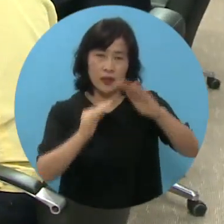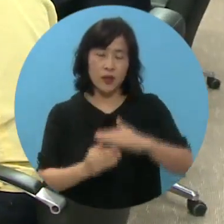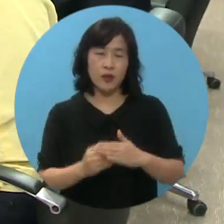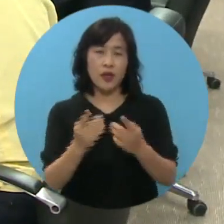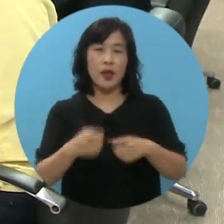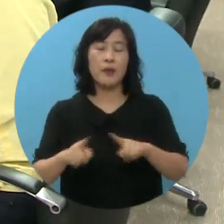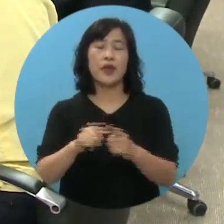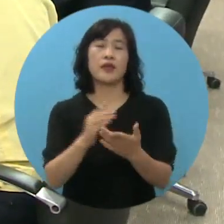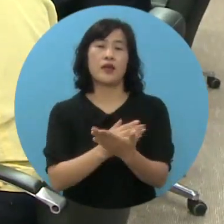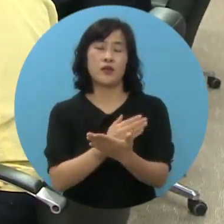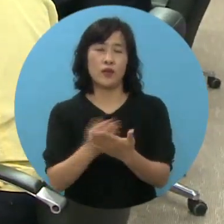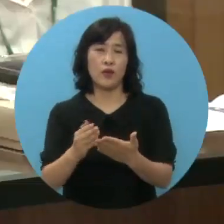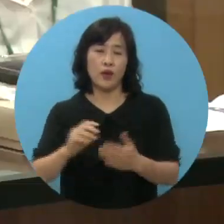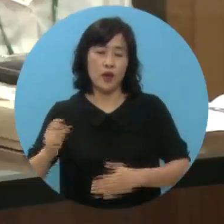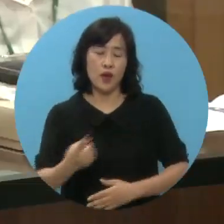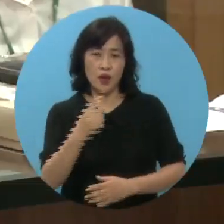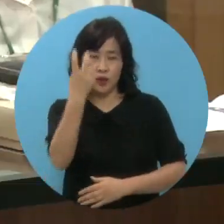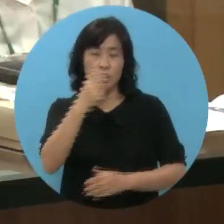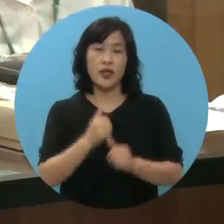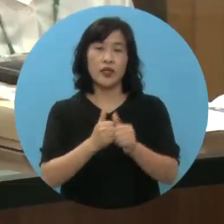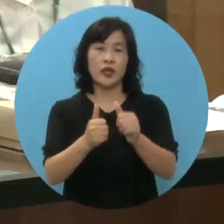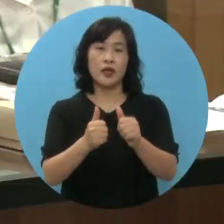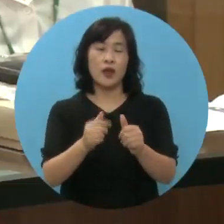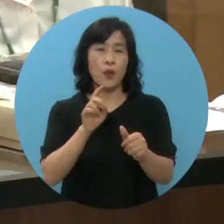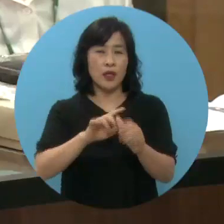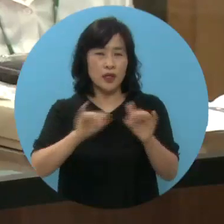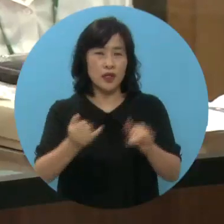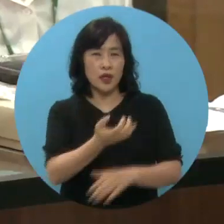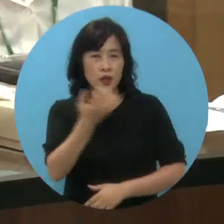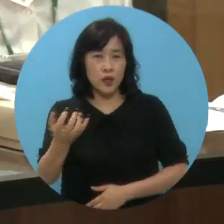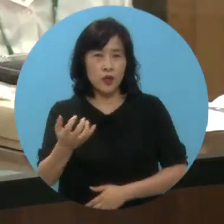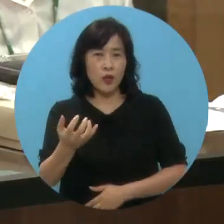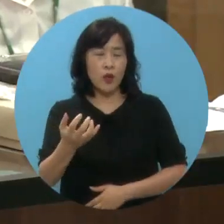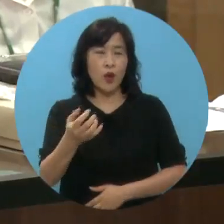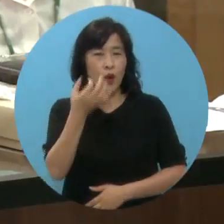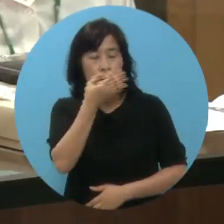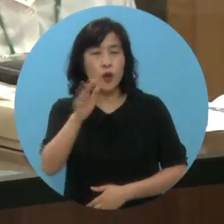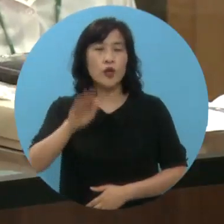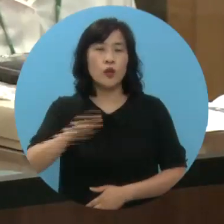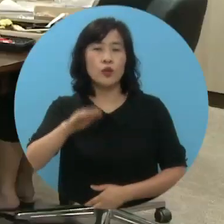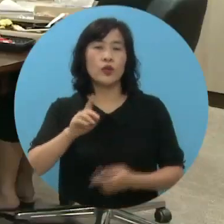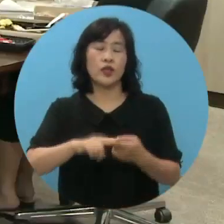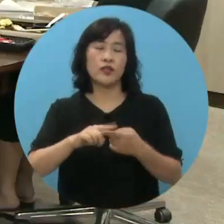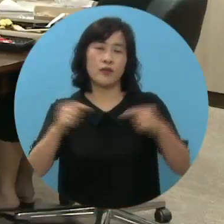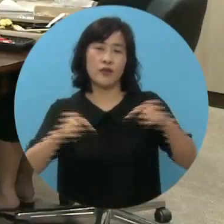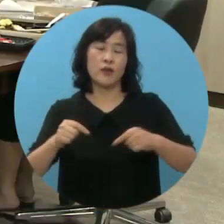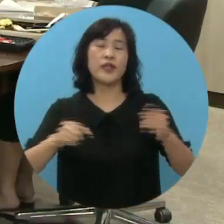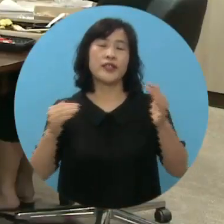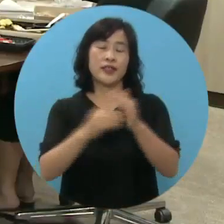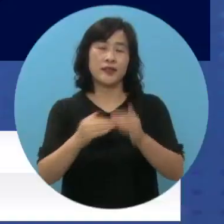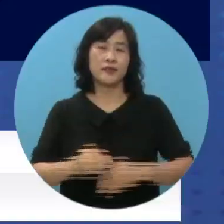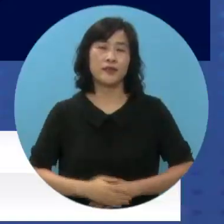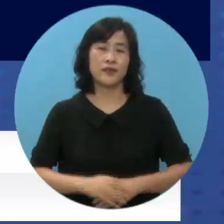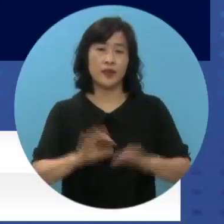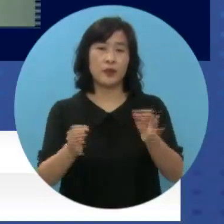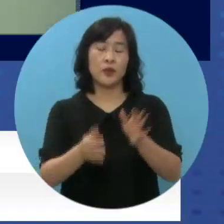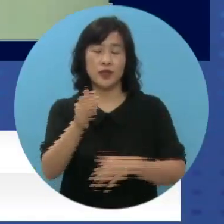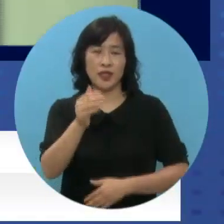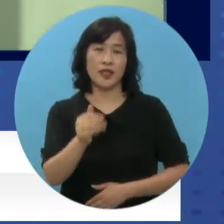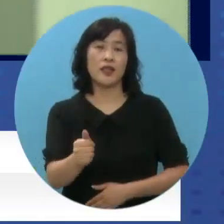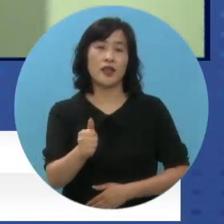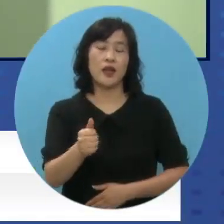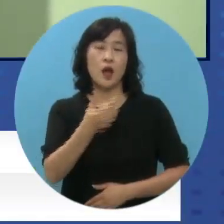관리 상황 등을 공유하고 역학조사에 따른 확진자 이동 동선 공개 범위 등을 협의했습니다.